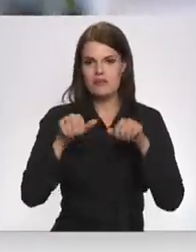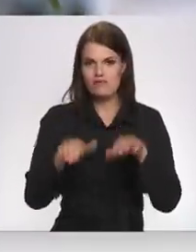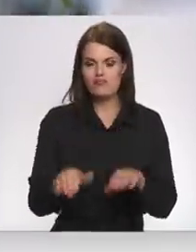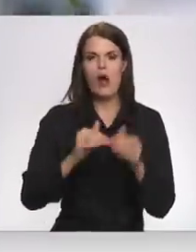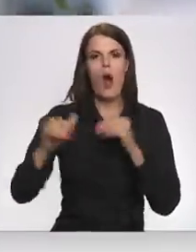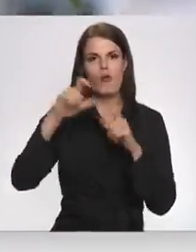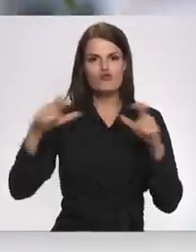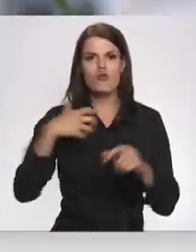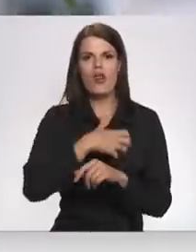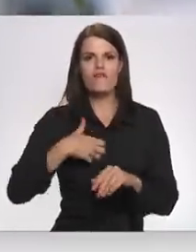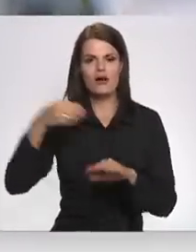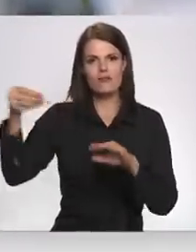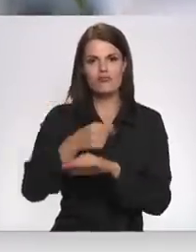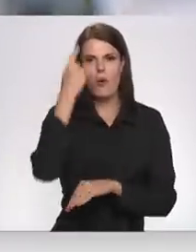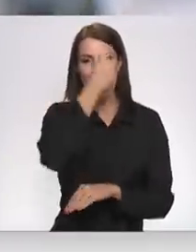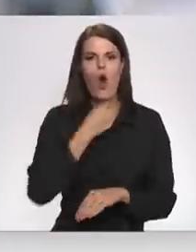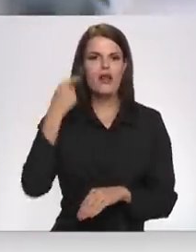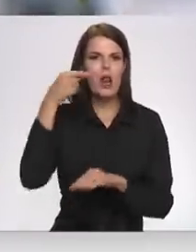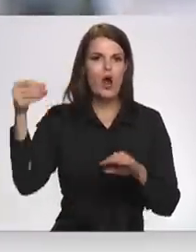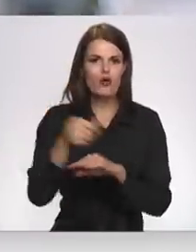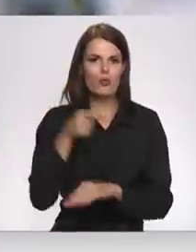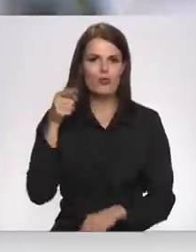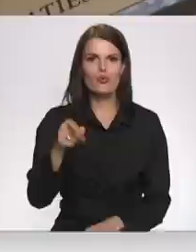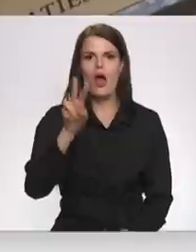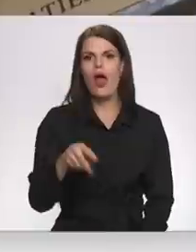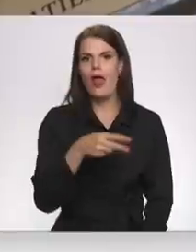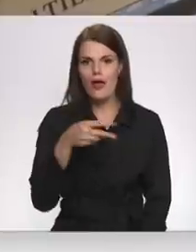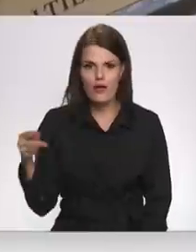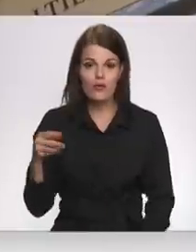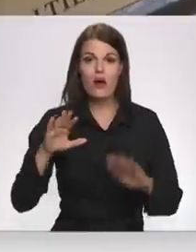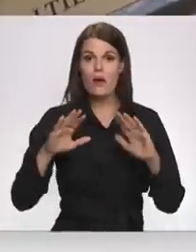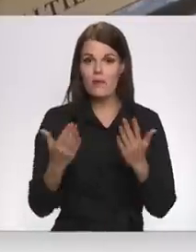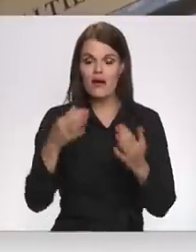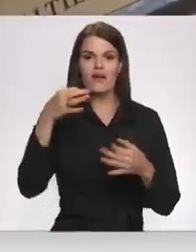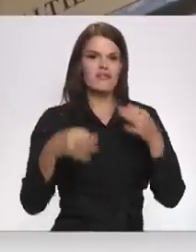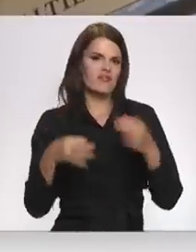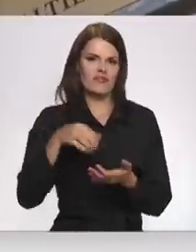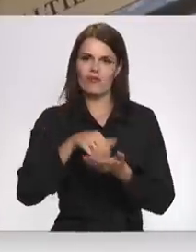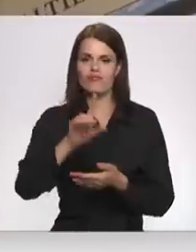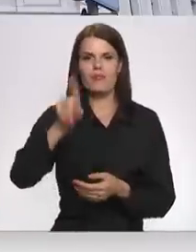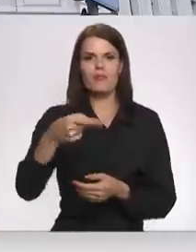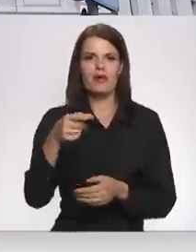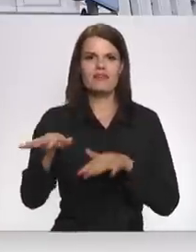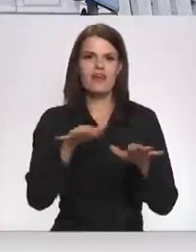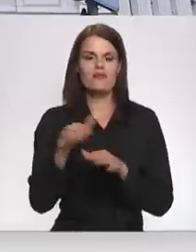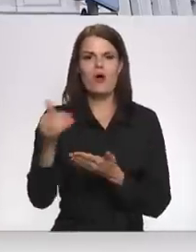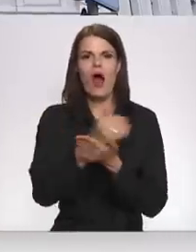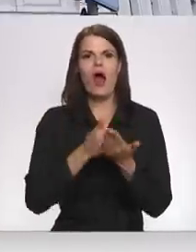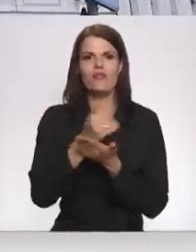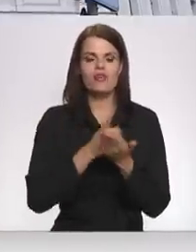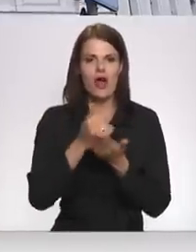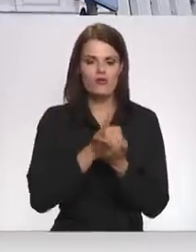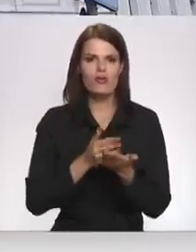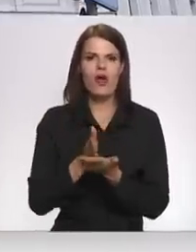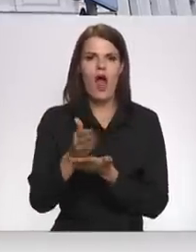būs jāmaksā profesorei morālā kompensācija 1000 eiro. Vienlaikus tiesa noraidīja prasību rīkot atkārtotas